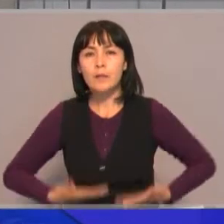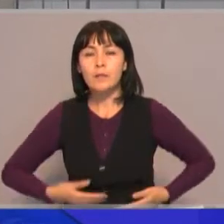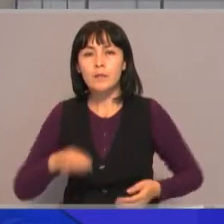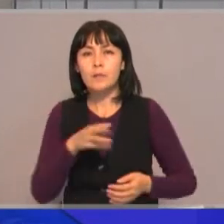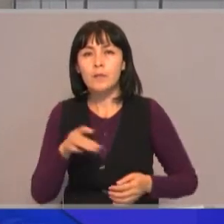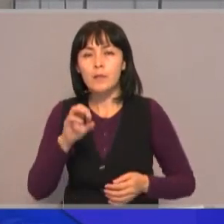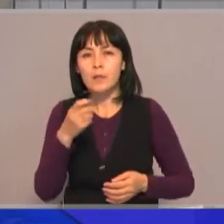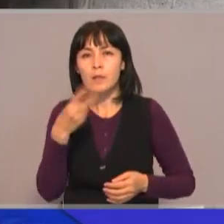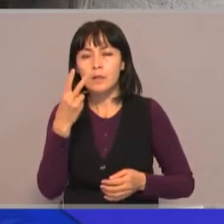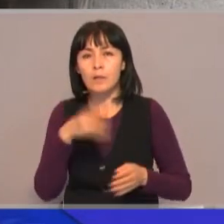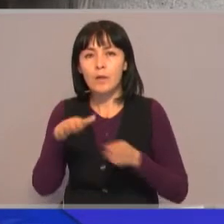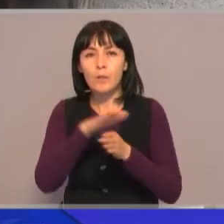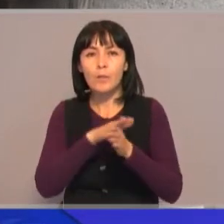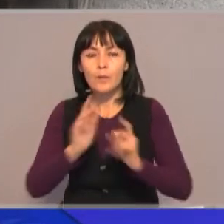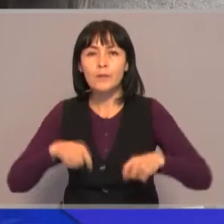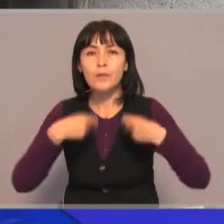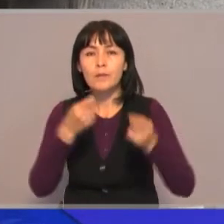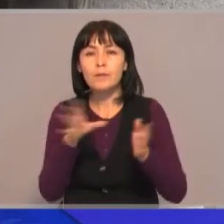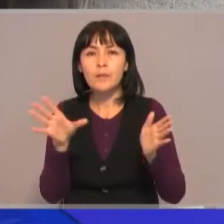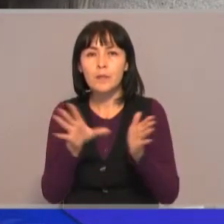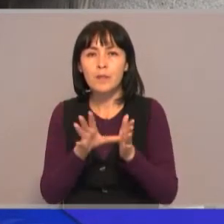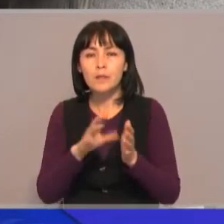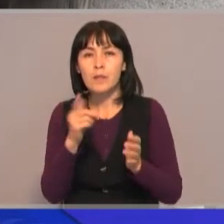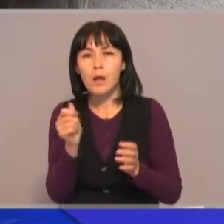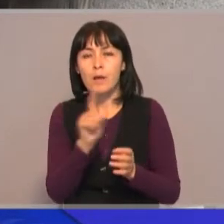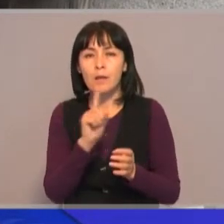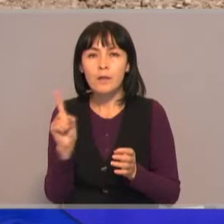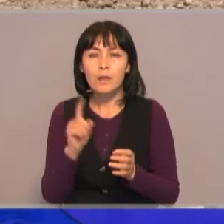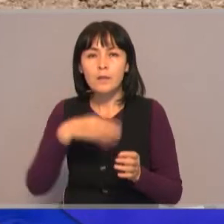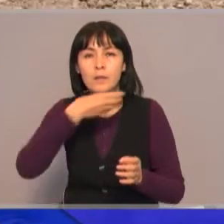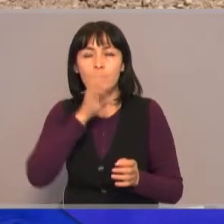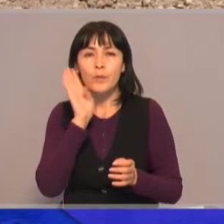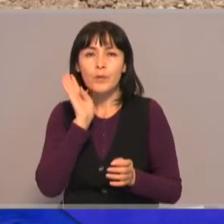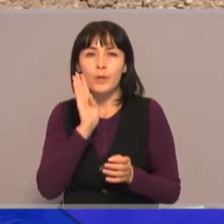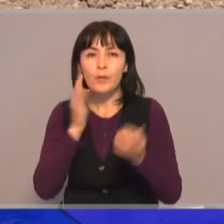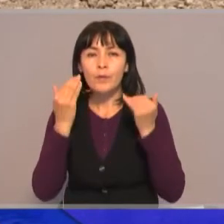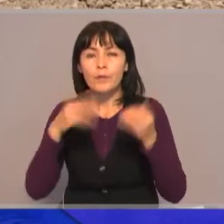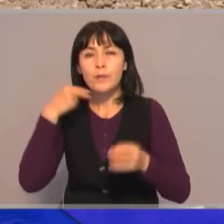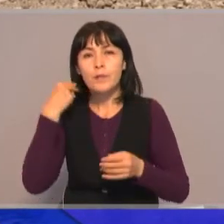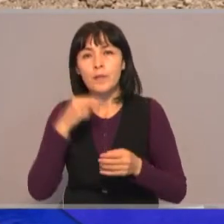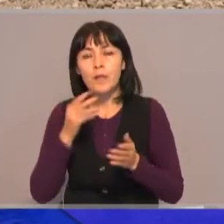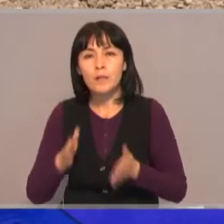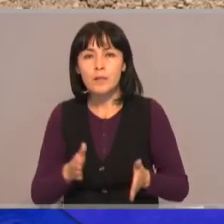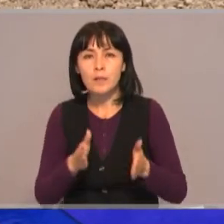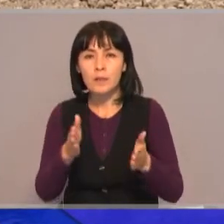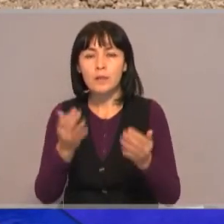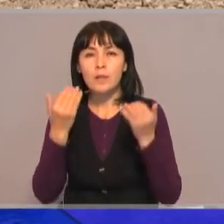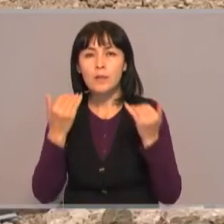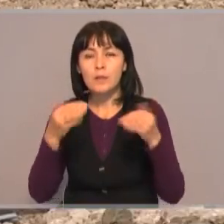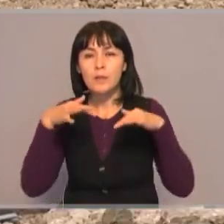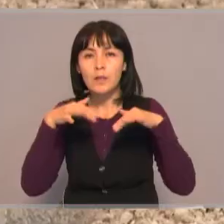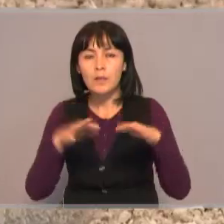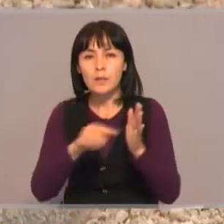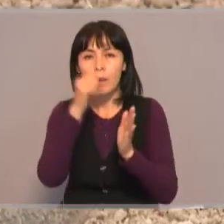микрорайона Асар-2 будут полностью обеспечены электроэнергией, голубым топливом, питьевой водой и качественными дорогами. Сейчас